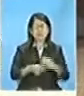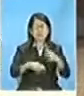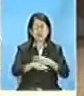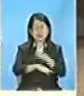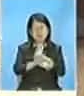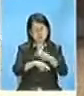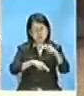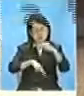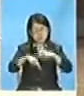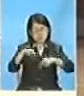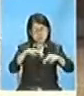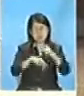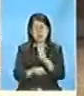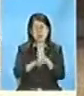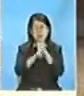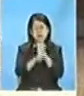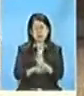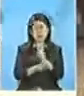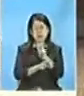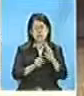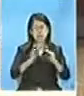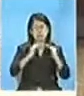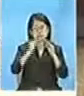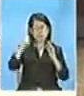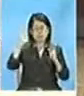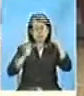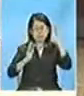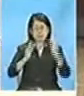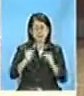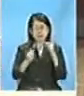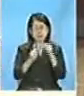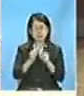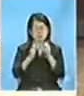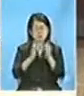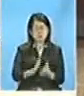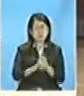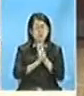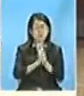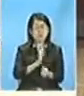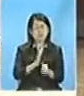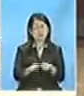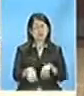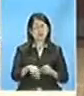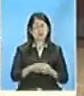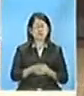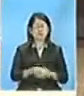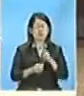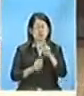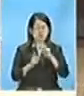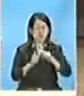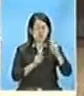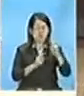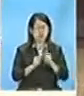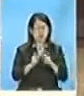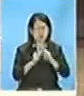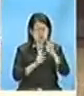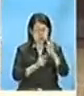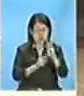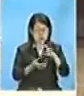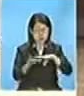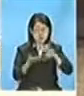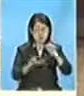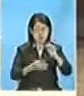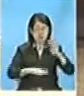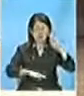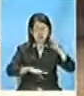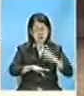บบประชาธิปไตยสำหรับนักบริหารระดับสูงรุ่นที่6สถาบันพระปกเกล้าหลักสูตรการบริหาร